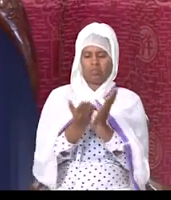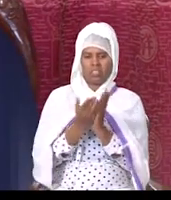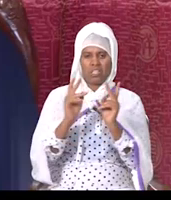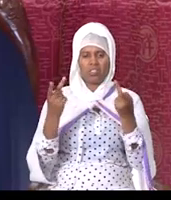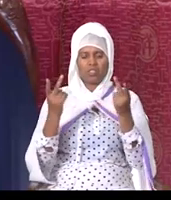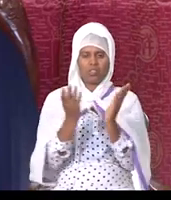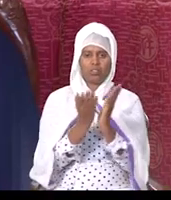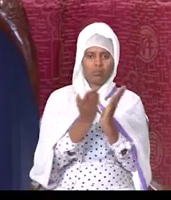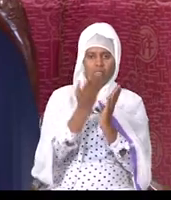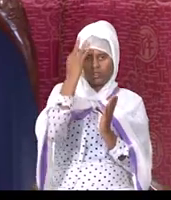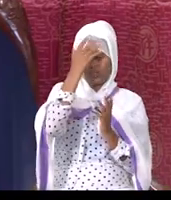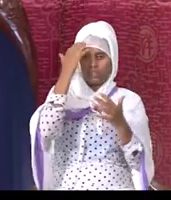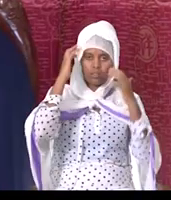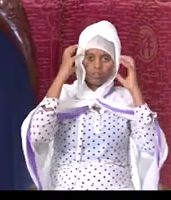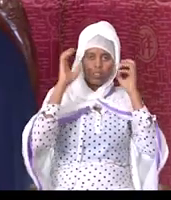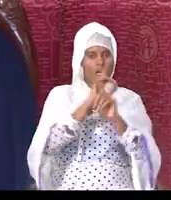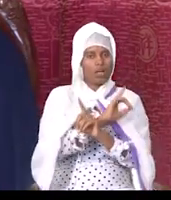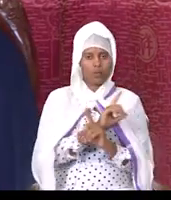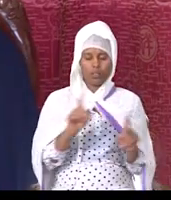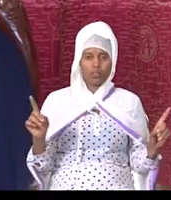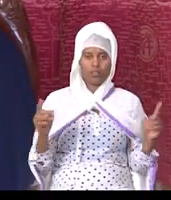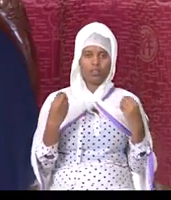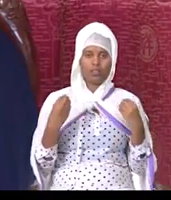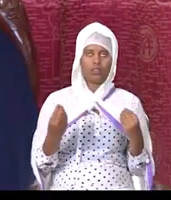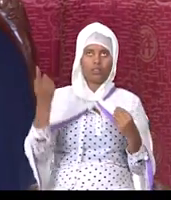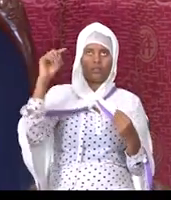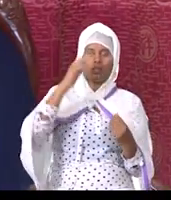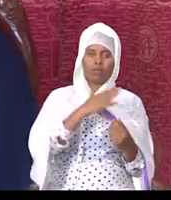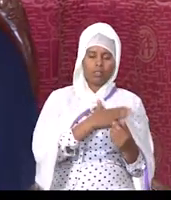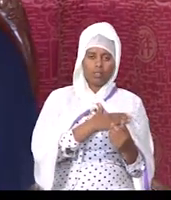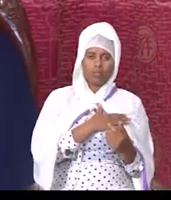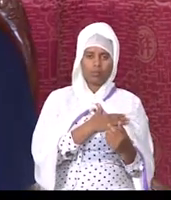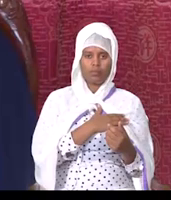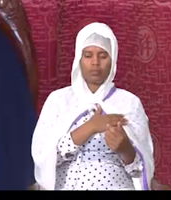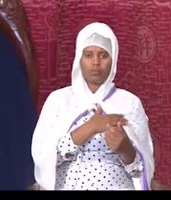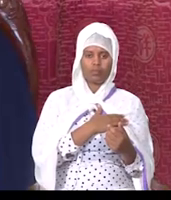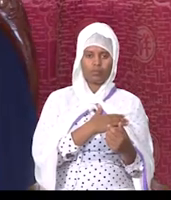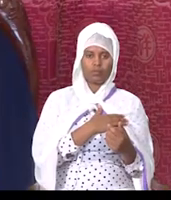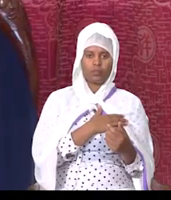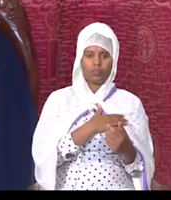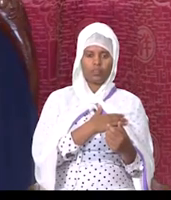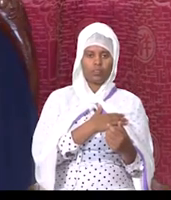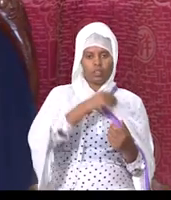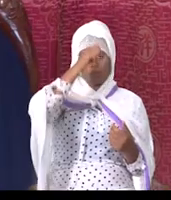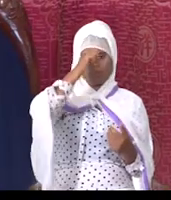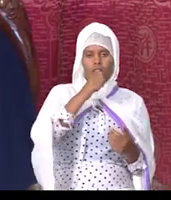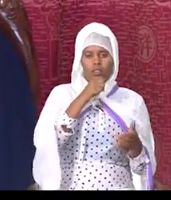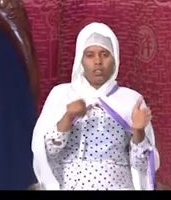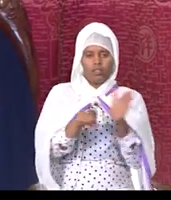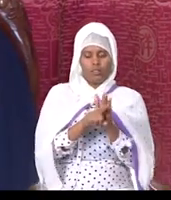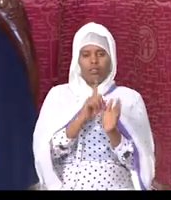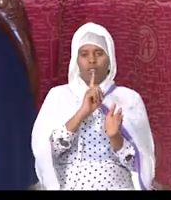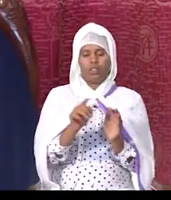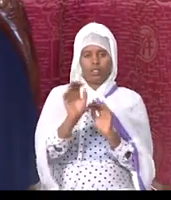ትምህርቲ ብዝተፈላለየ ዘረባ ብዝተፈላለየ ነገራት ክናወፅ ዘይኮነ ኦ ኣምላኽ ኣቦታተይ ኢልና እግዚኣብሔር ኣምላኽ